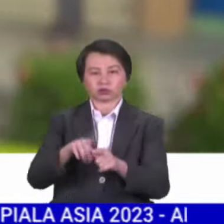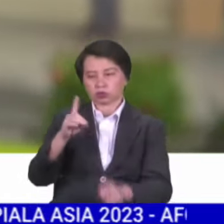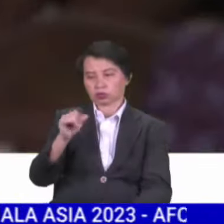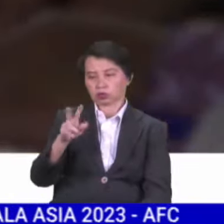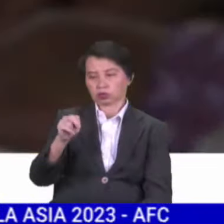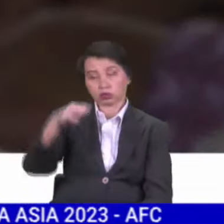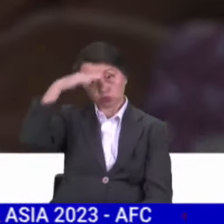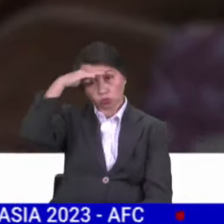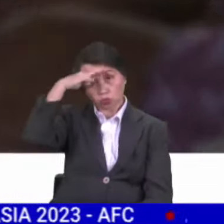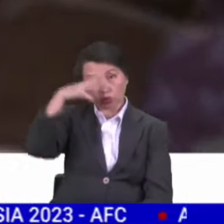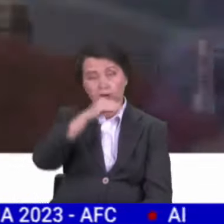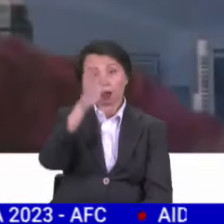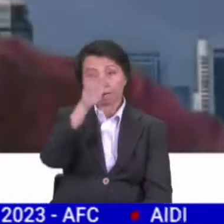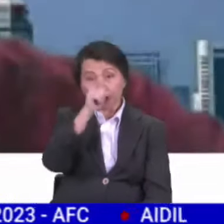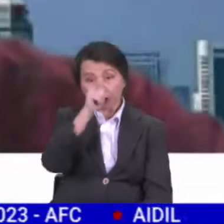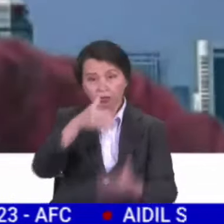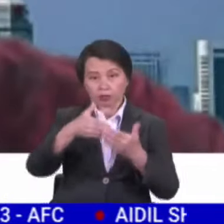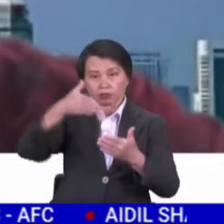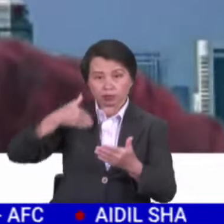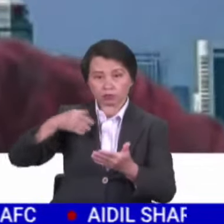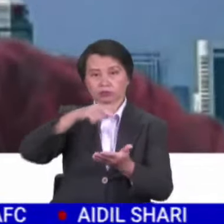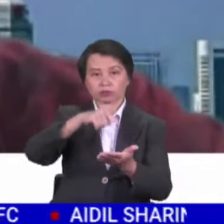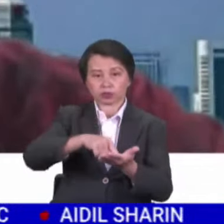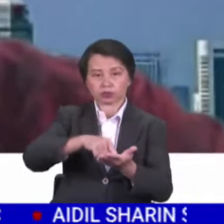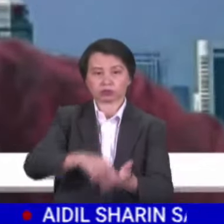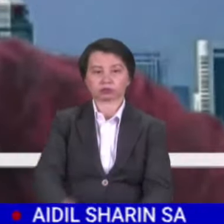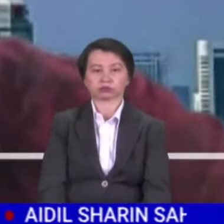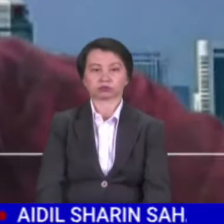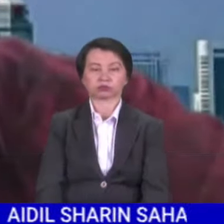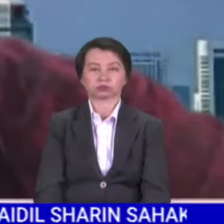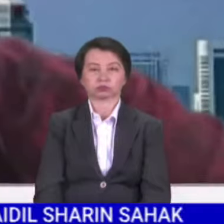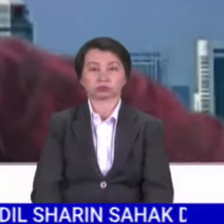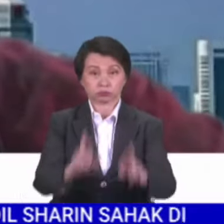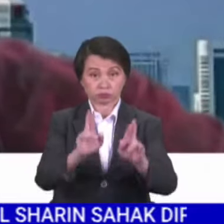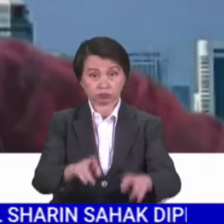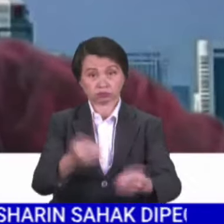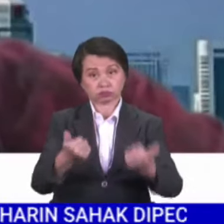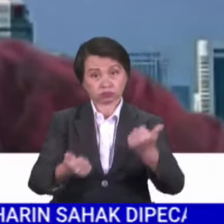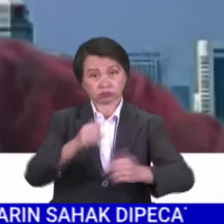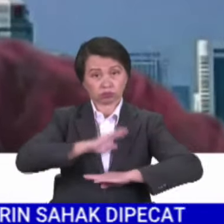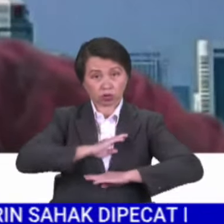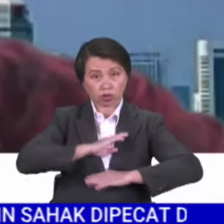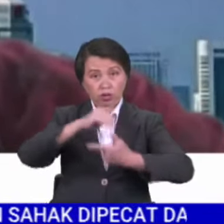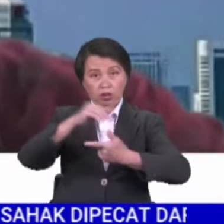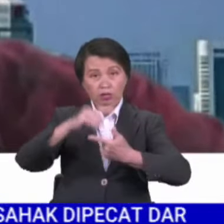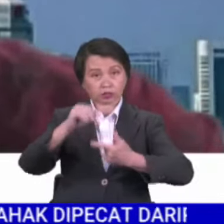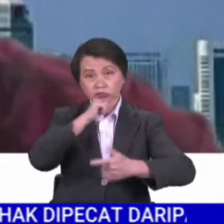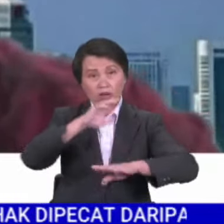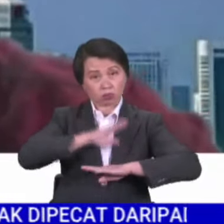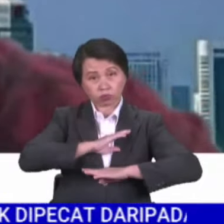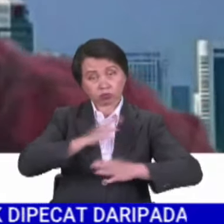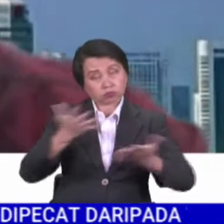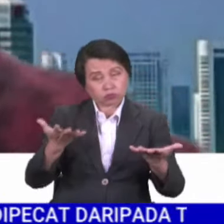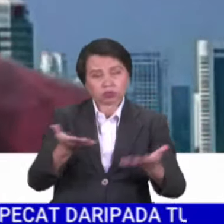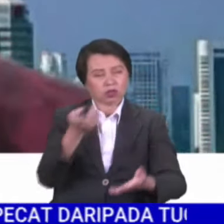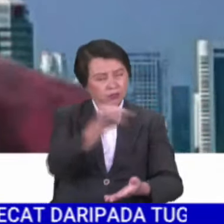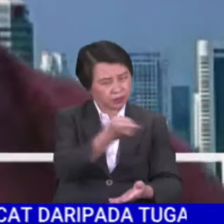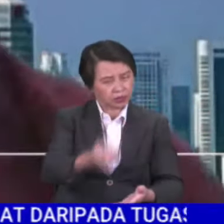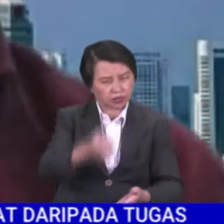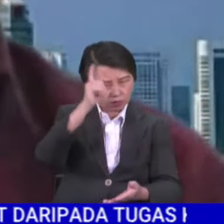Johor dan Dun Melaka sebelum ini. Rakyat kita sama ada berpuas hati, tak berpuas hati dan sebagainya, mereka